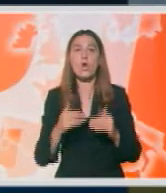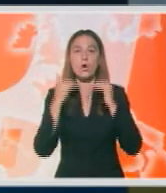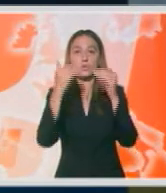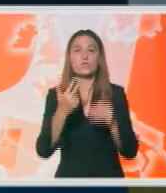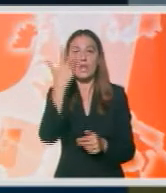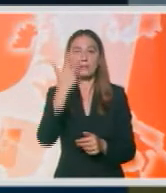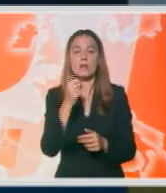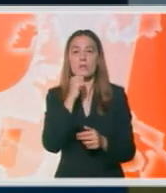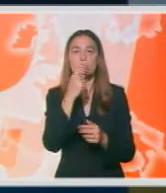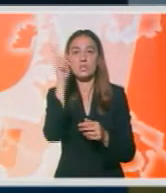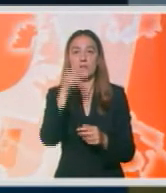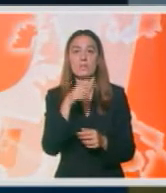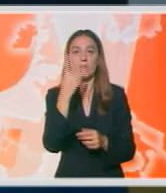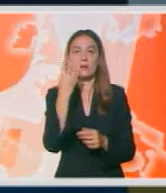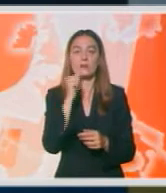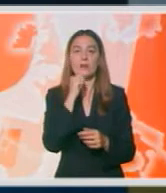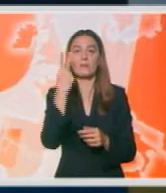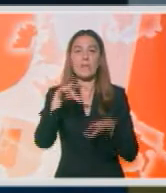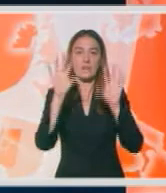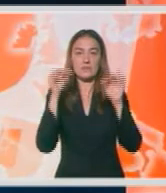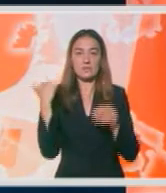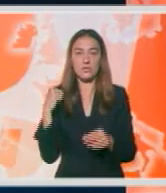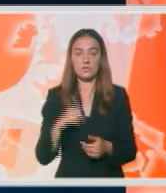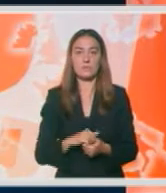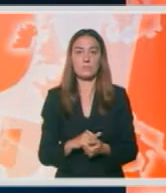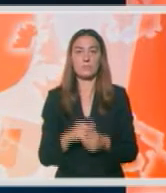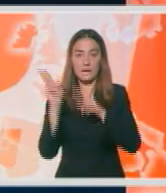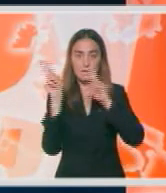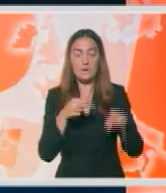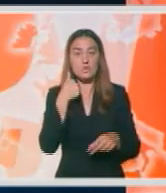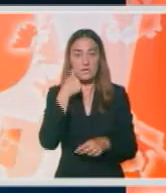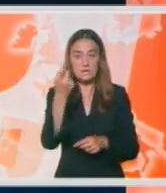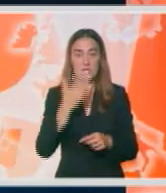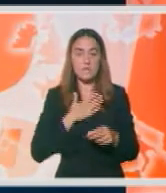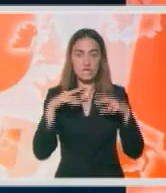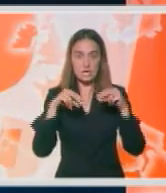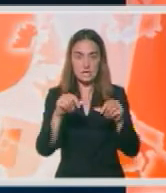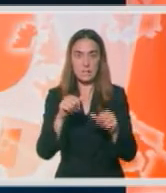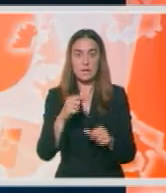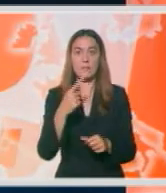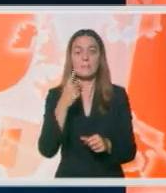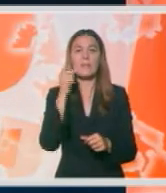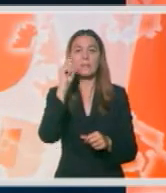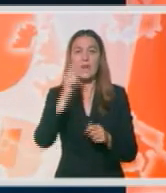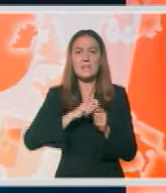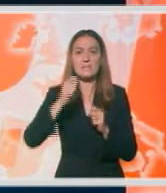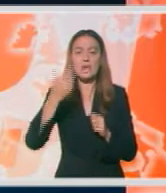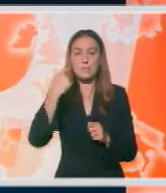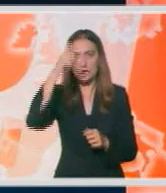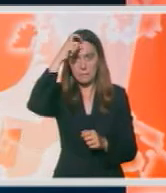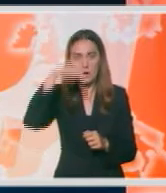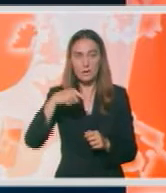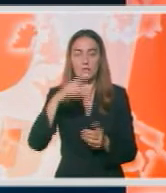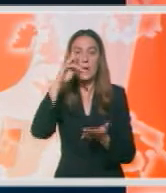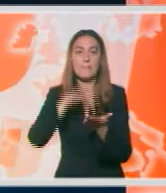za treći kvartal 2010. godine. Vraćamo se vestima iz naše zemlje. Na samo 12 km od Beograda